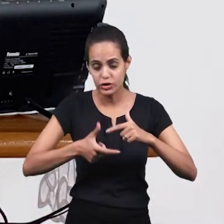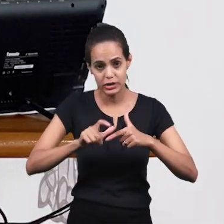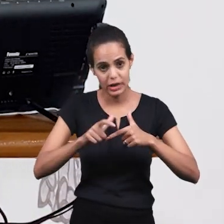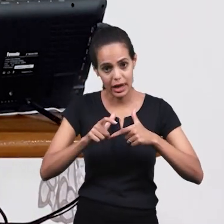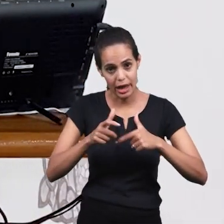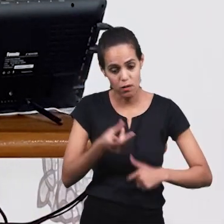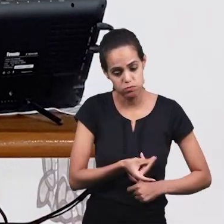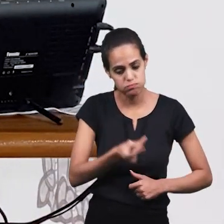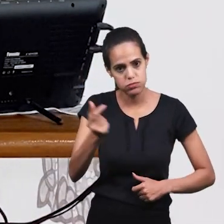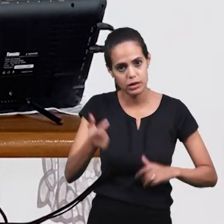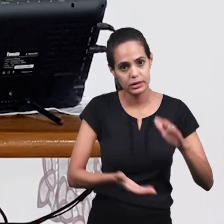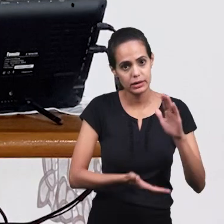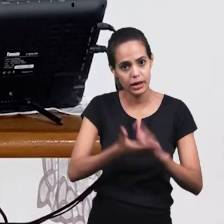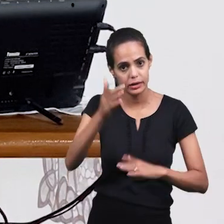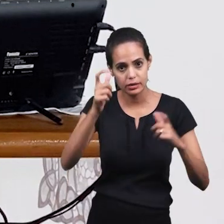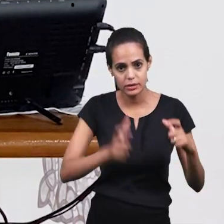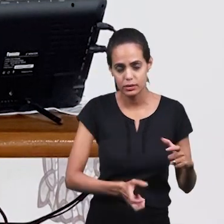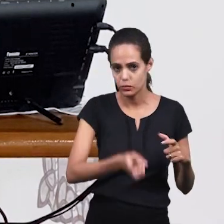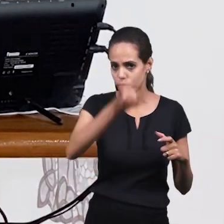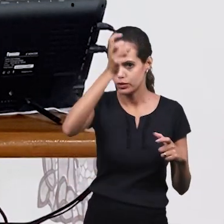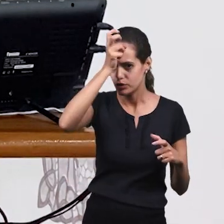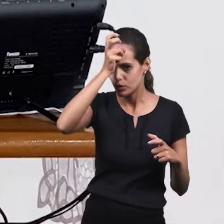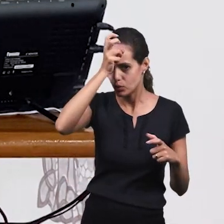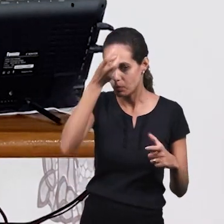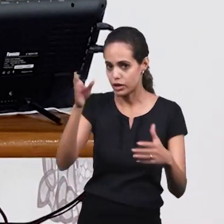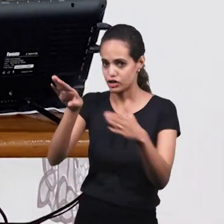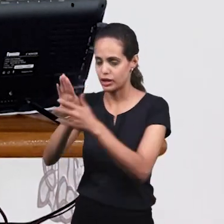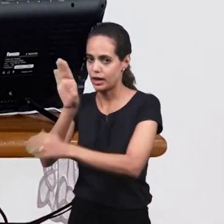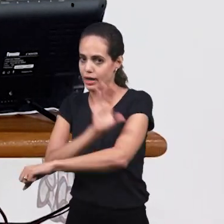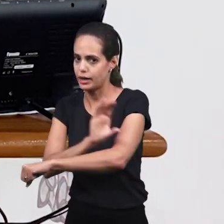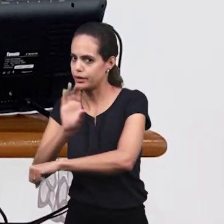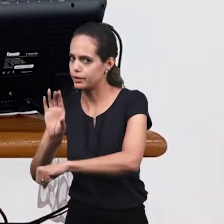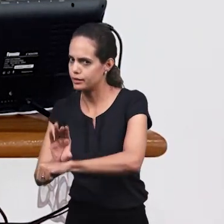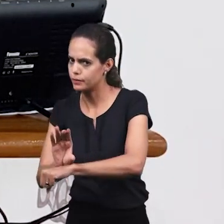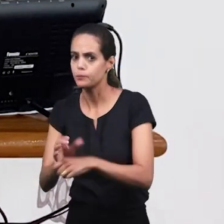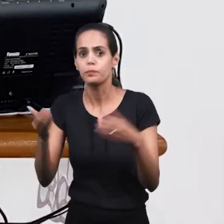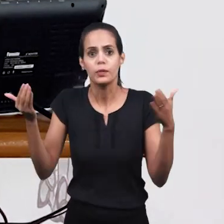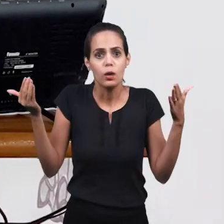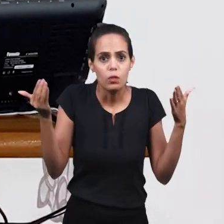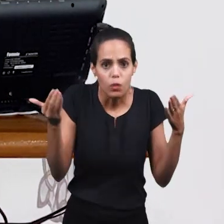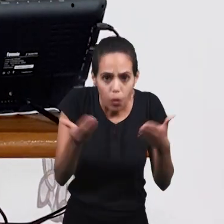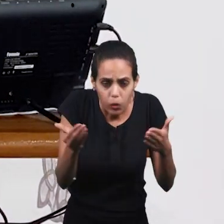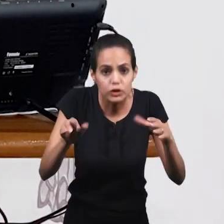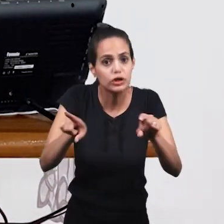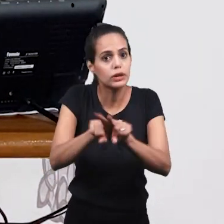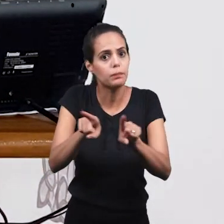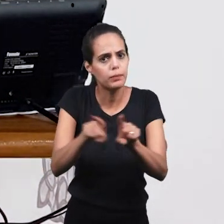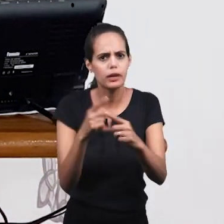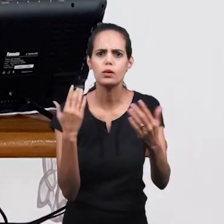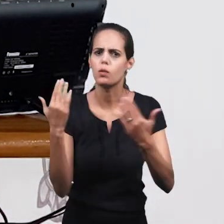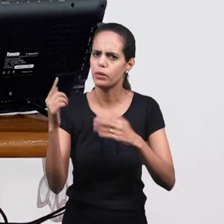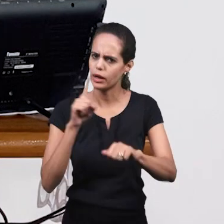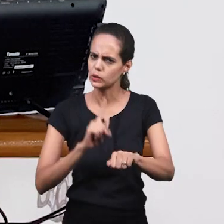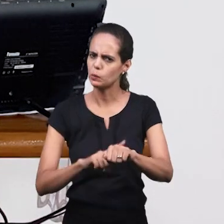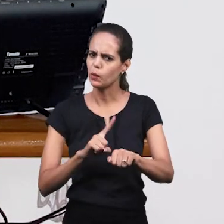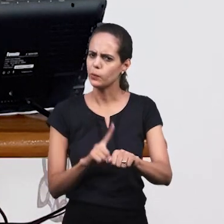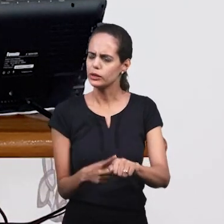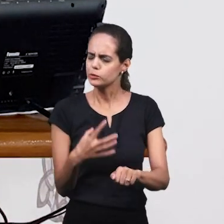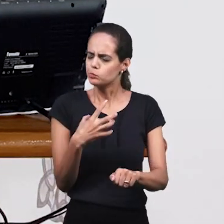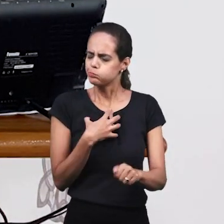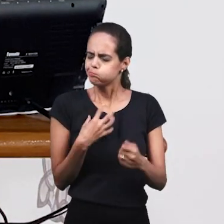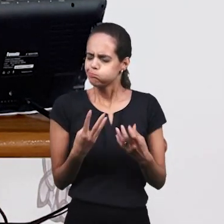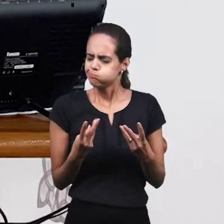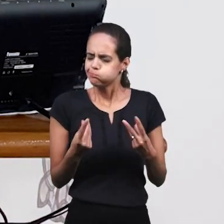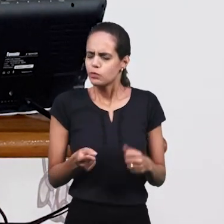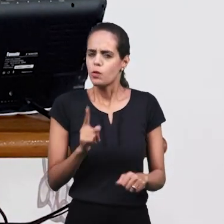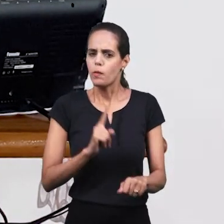vivons. Aussi, nous vivons un moment sensible, un moment de décision et de définition de notre vie spirituelle avec